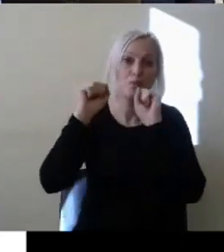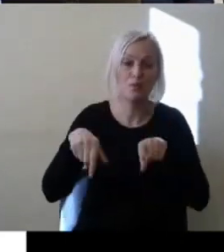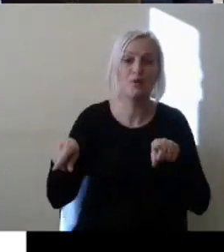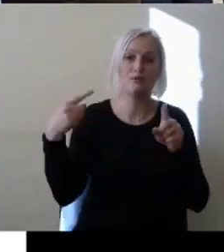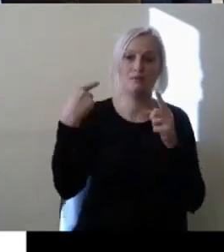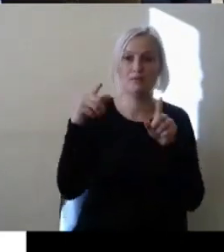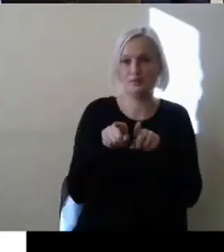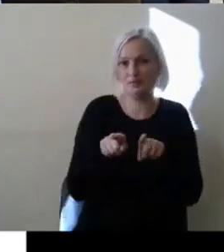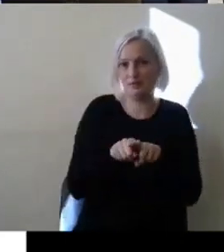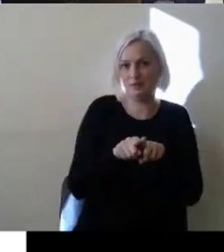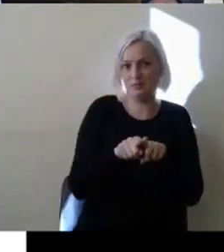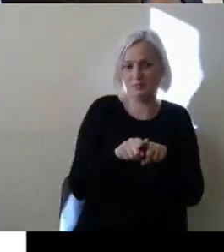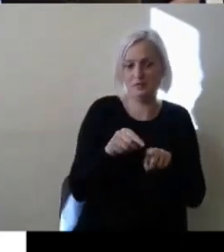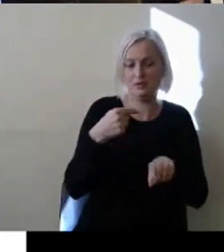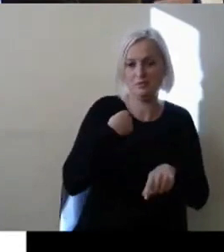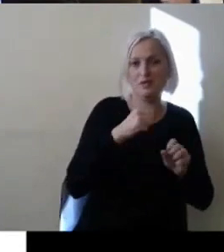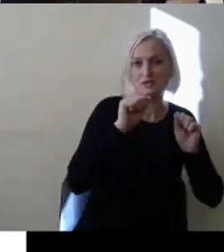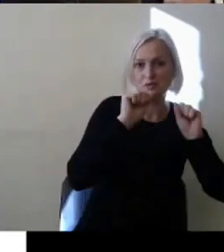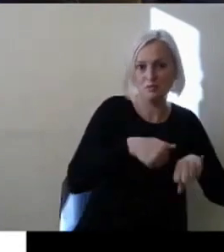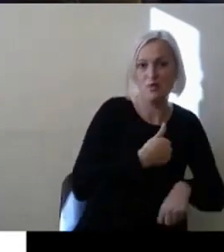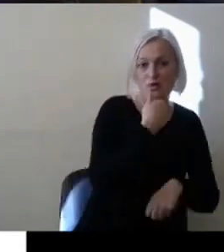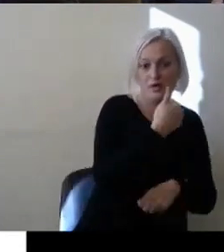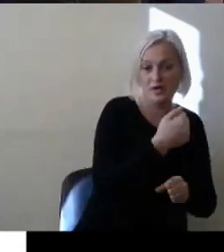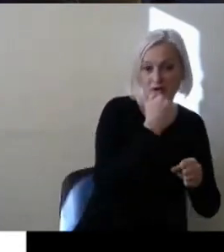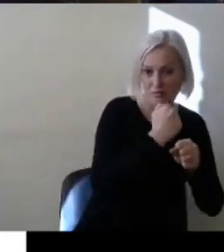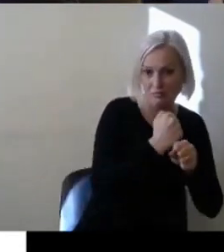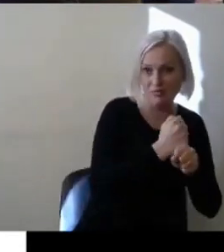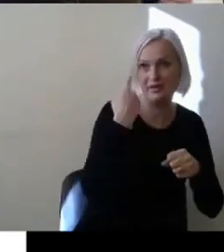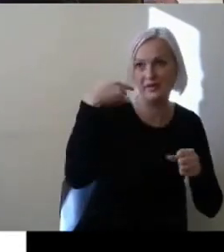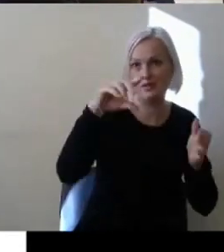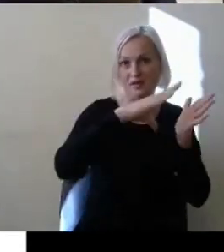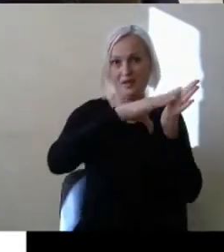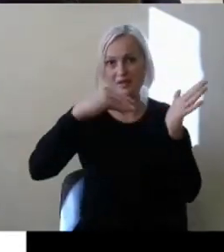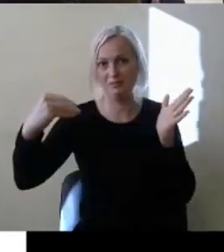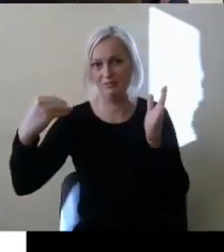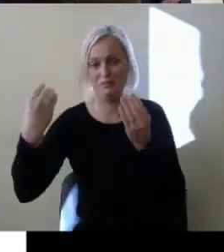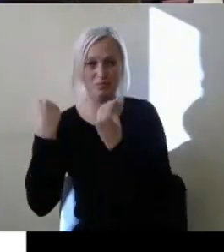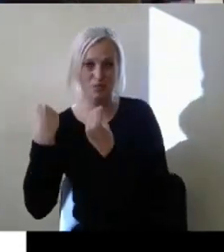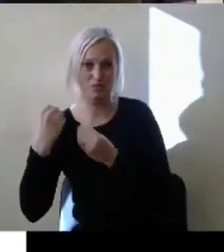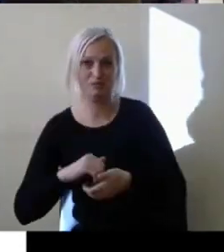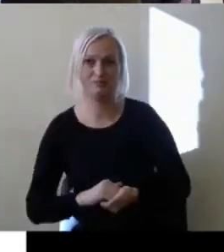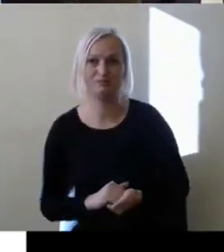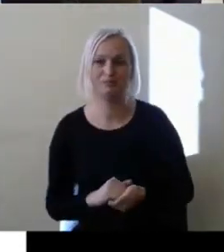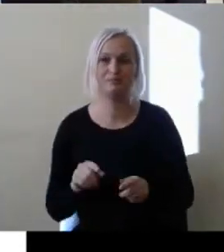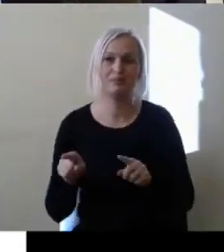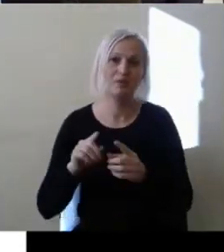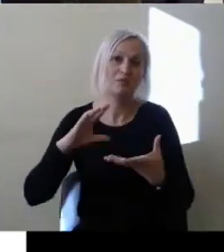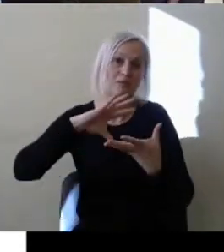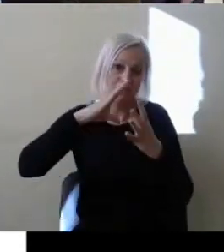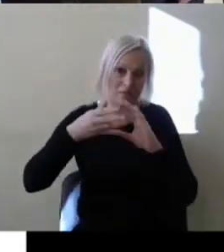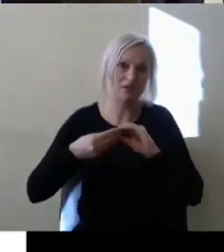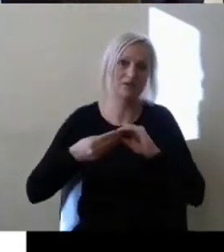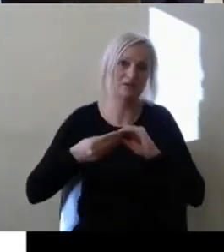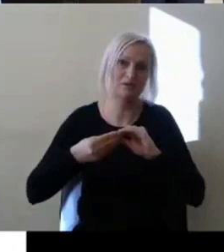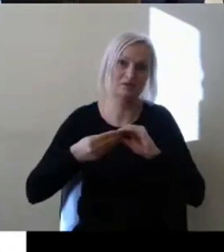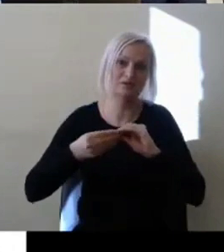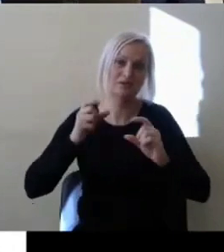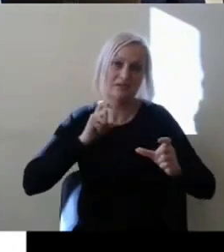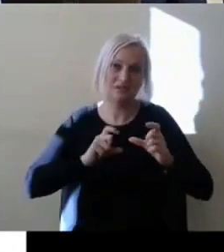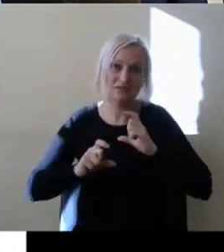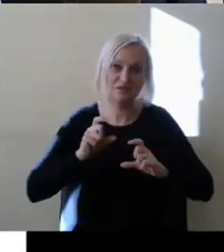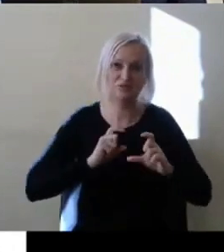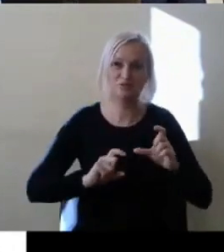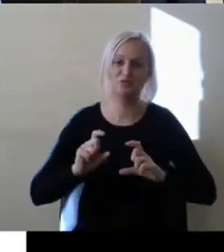gali mokytis iš mūsų. Ir sakykime, šita konferencija ir šitas institutas bendro gyvenimo gali būti tas vienas